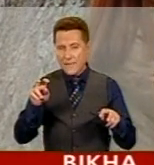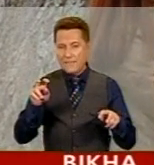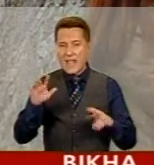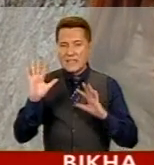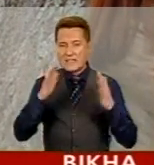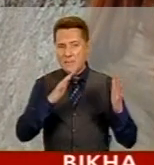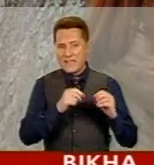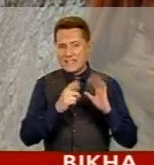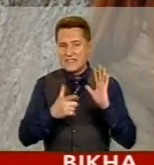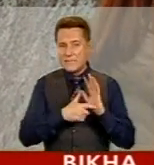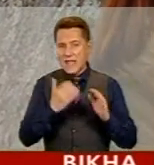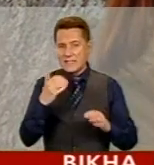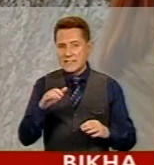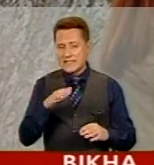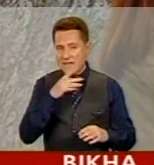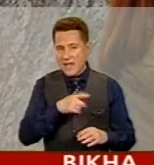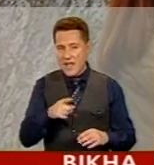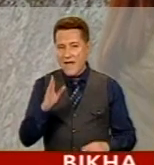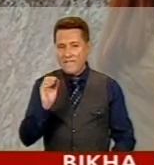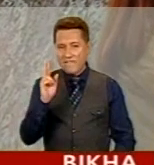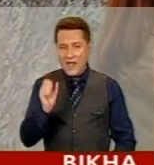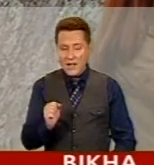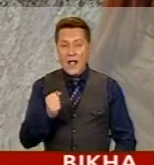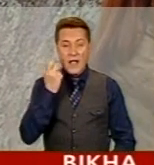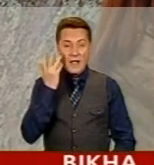подій 17 века, коли тут